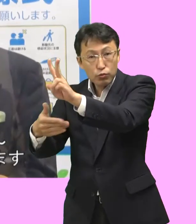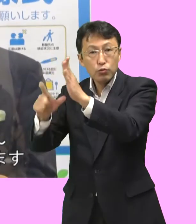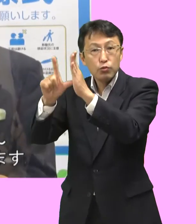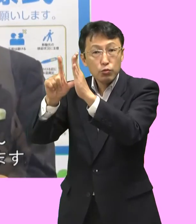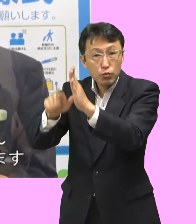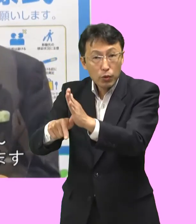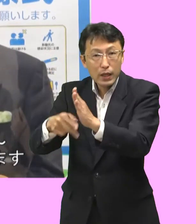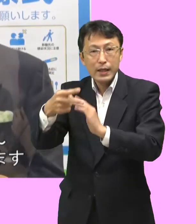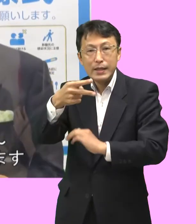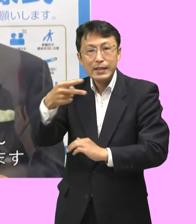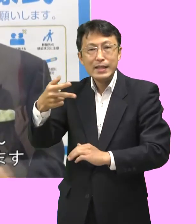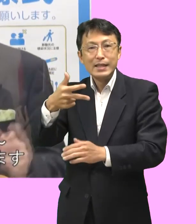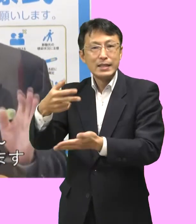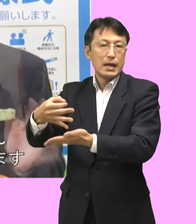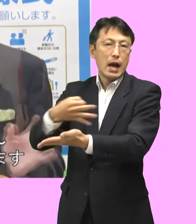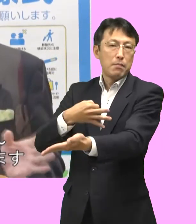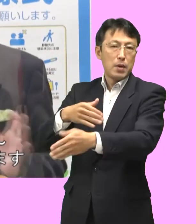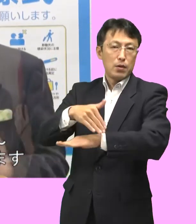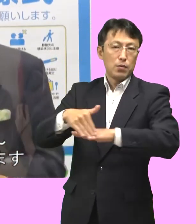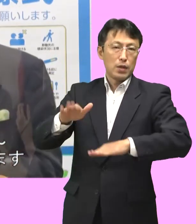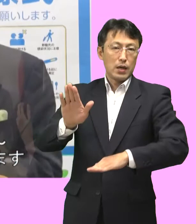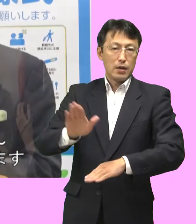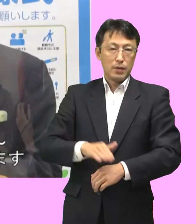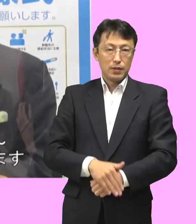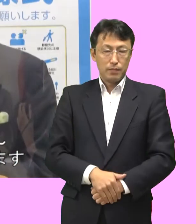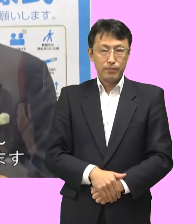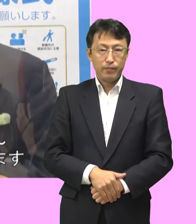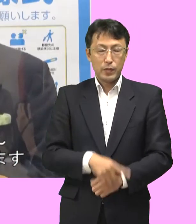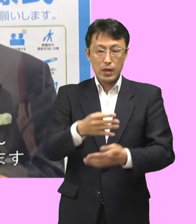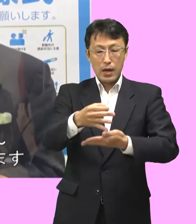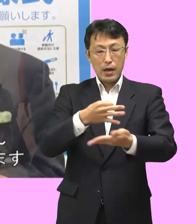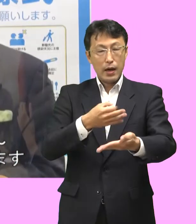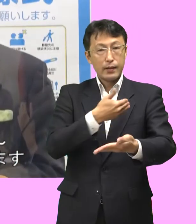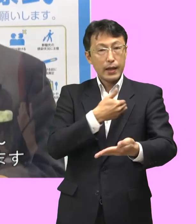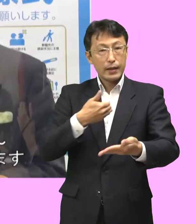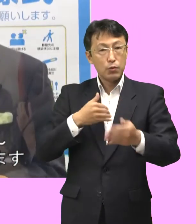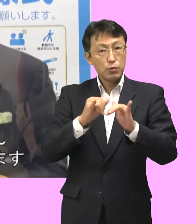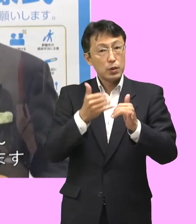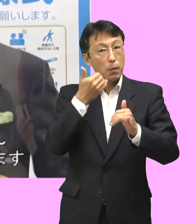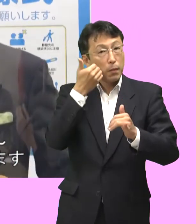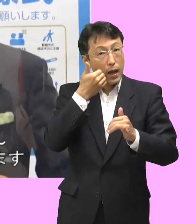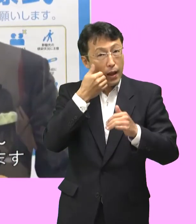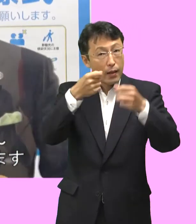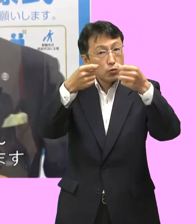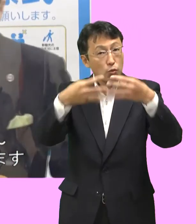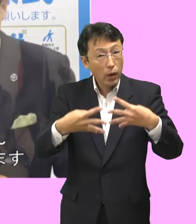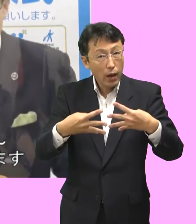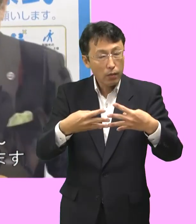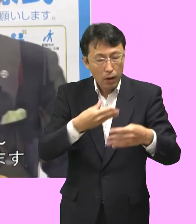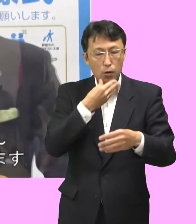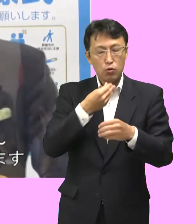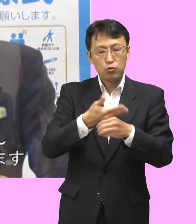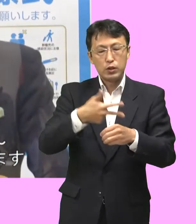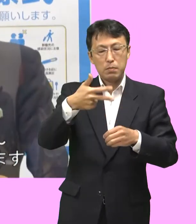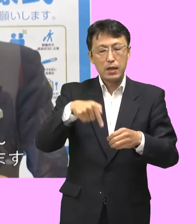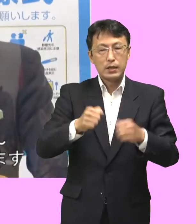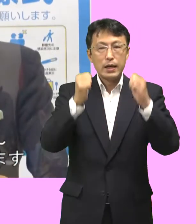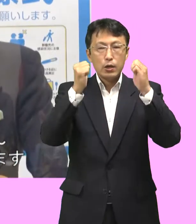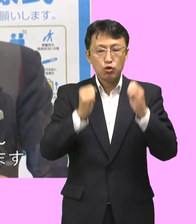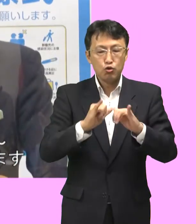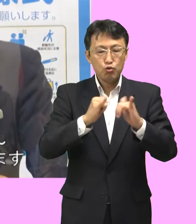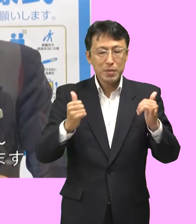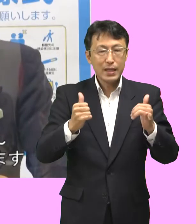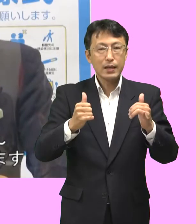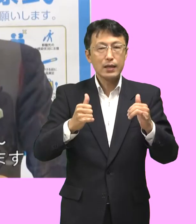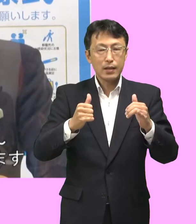ができる方はですね、まあ、これまでは、まあ、本市に住民票を置いてある方を対象にしておりましたが、まあ、今回は、本市に